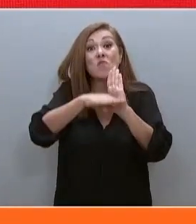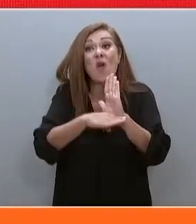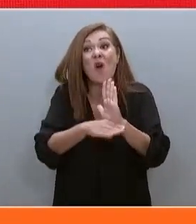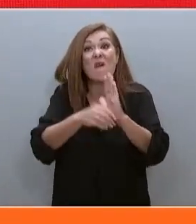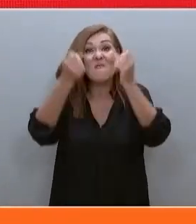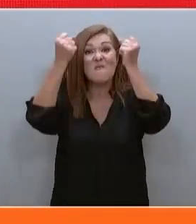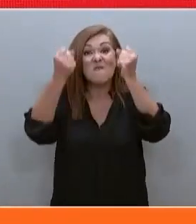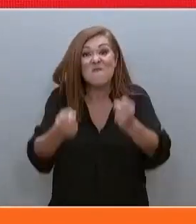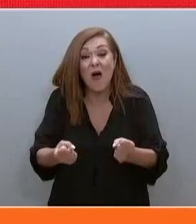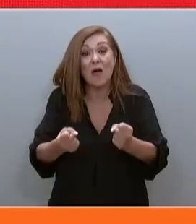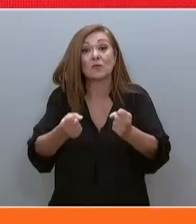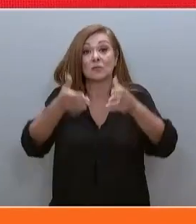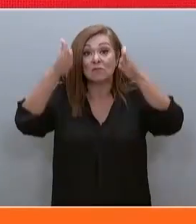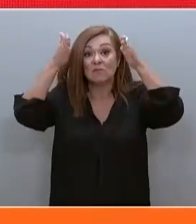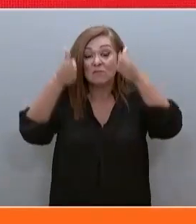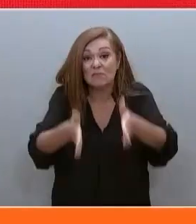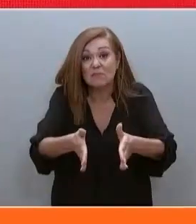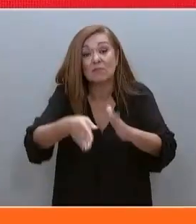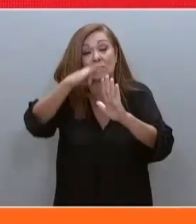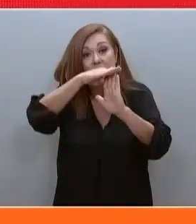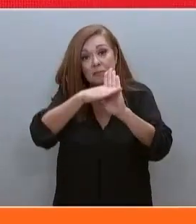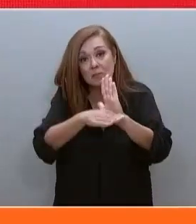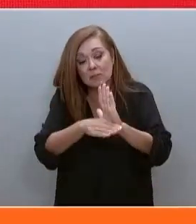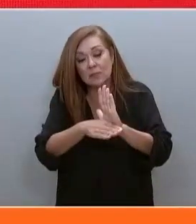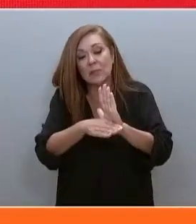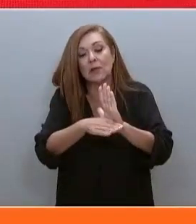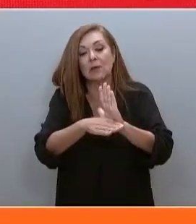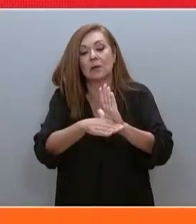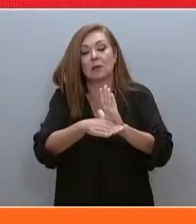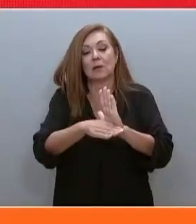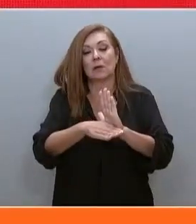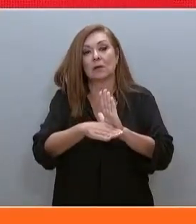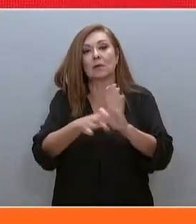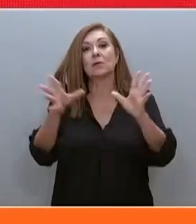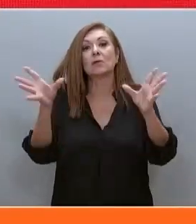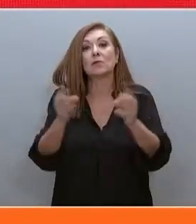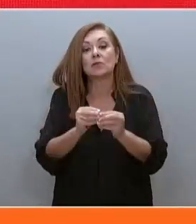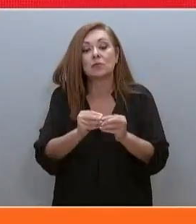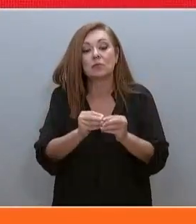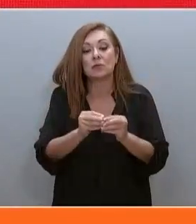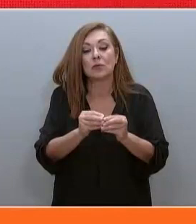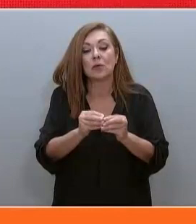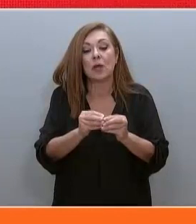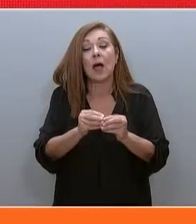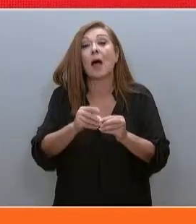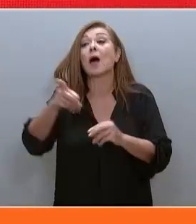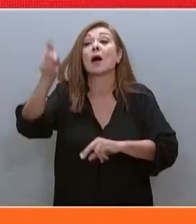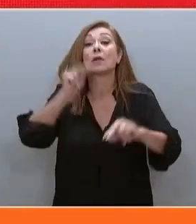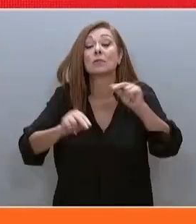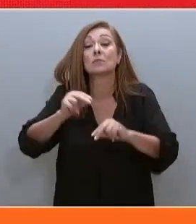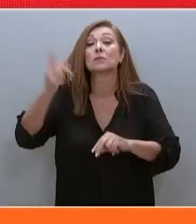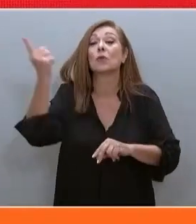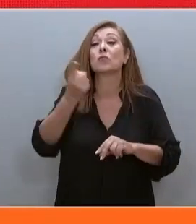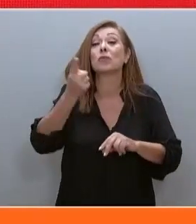αποτελεί σύνθεση και σύγκληση προγραμματική θα έχει να κάνει με το βάρος που θα δώσει ο ελληνικός λαός στα πολιτικά κόμματα.